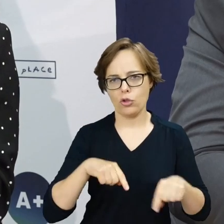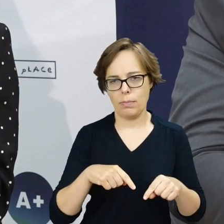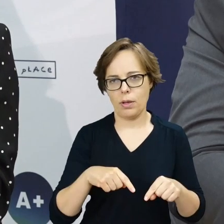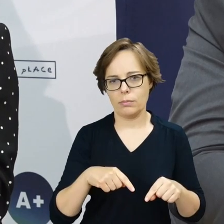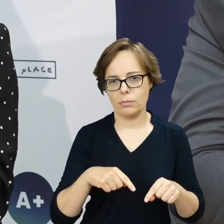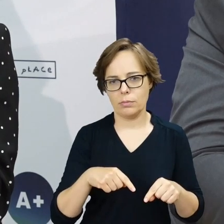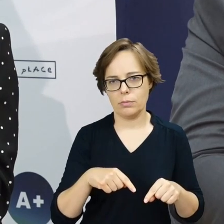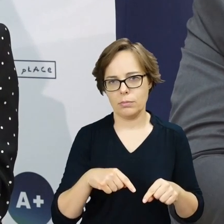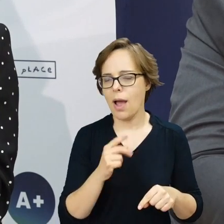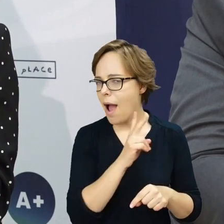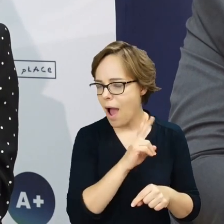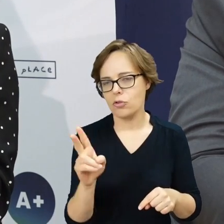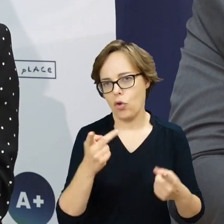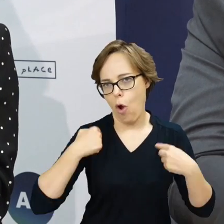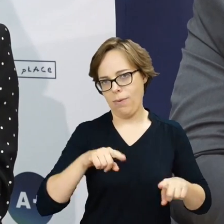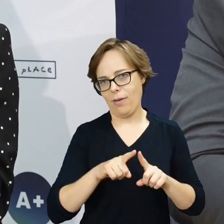Mnie się wydaje, że